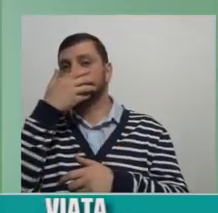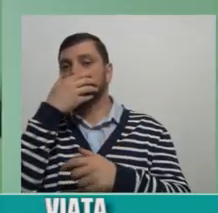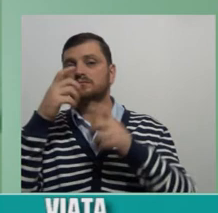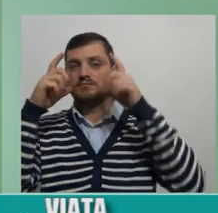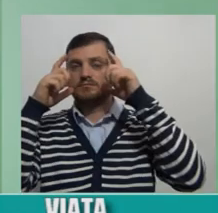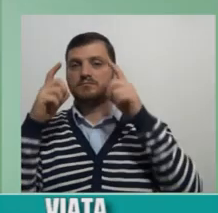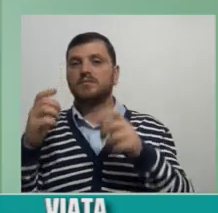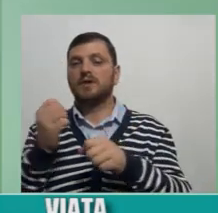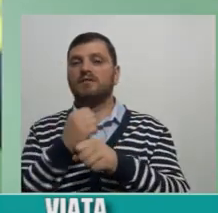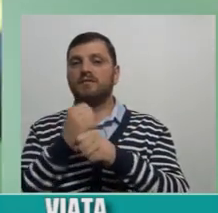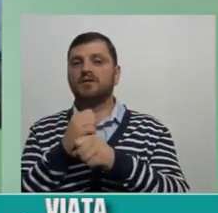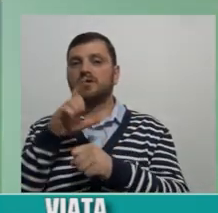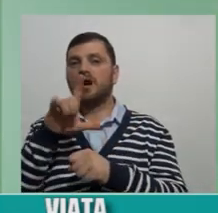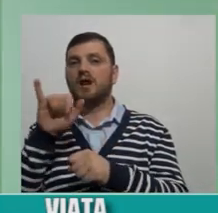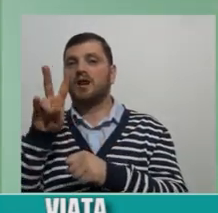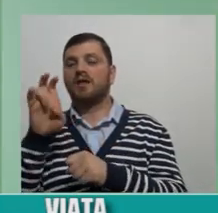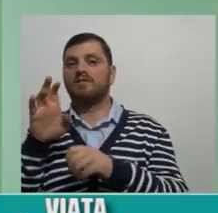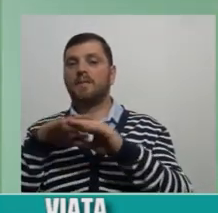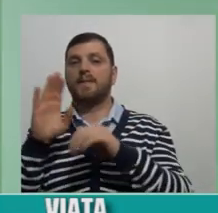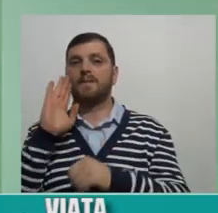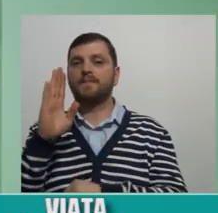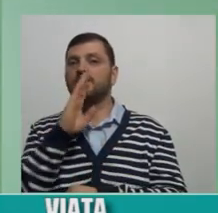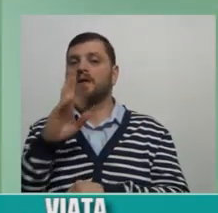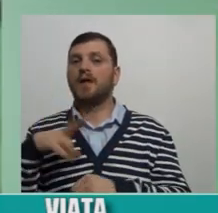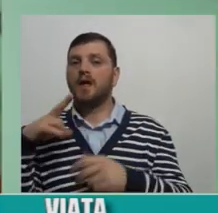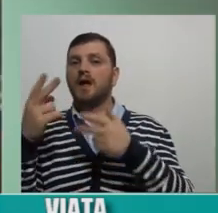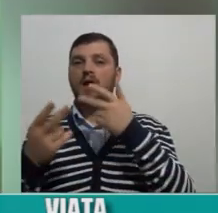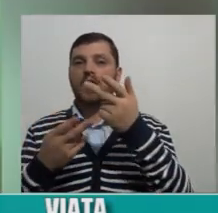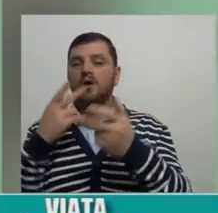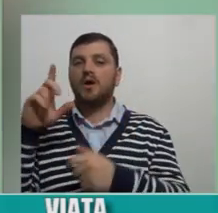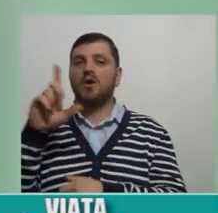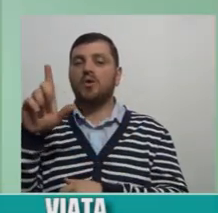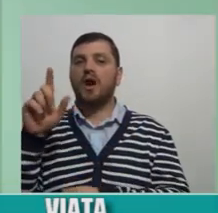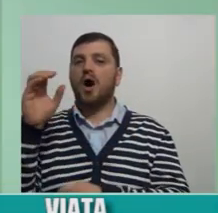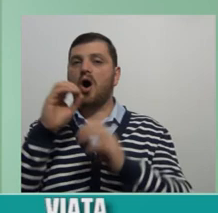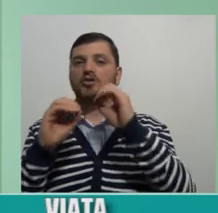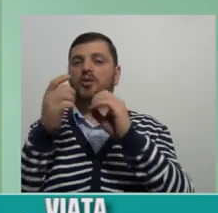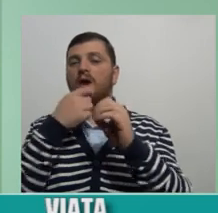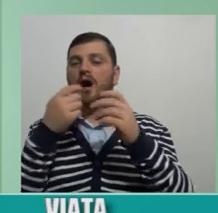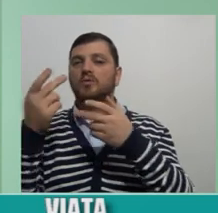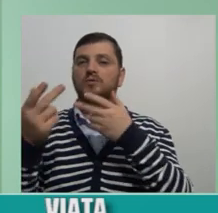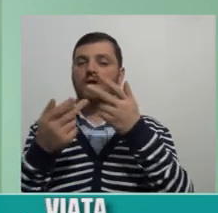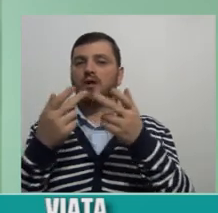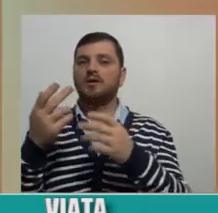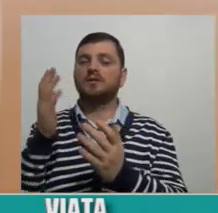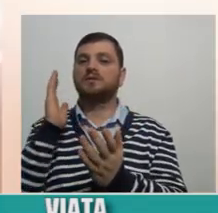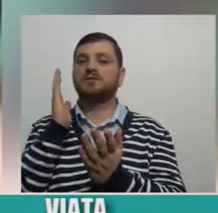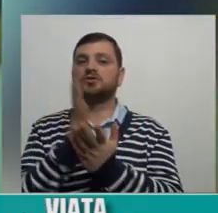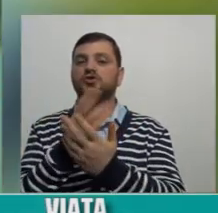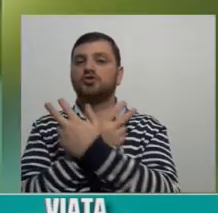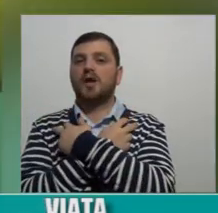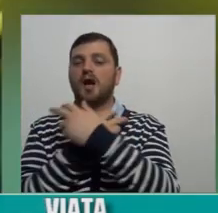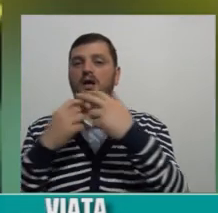de mascați în timp ce făcea un live pe o rețea de socializare. El era căutat din luna octombrie a anului trecut în urma unei